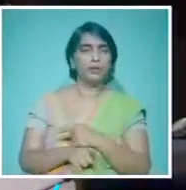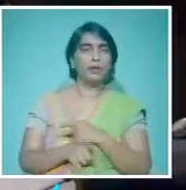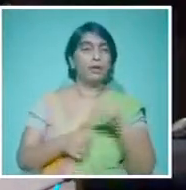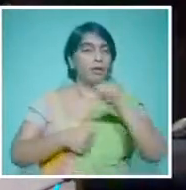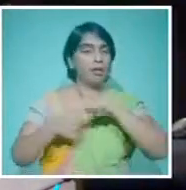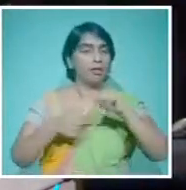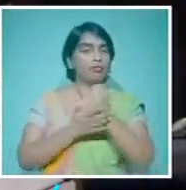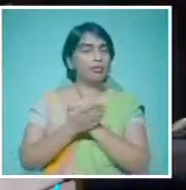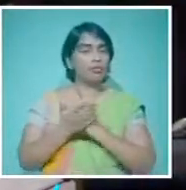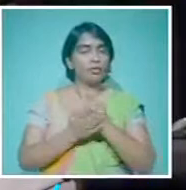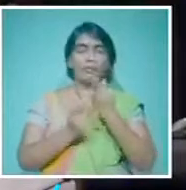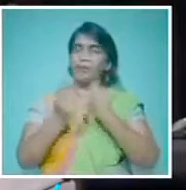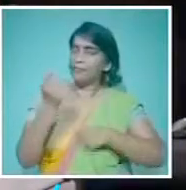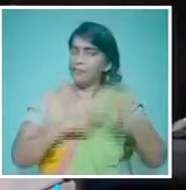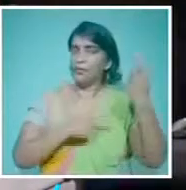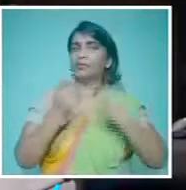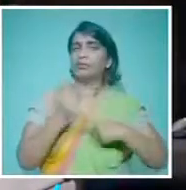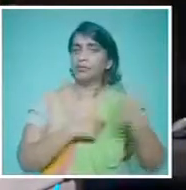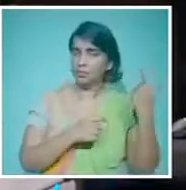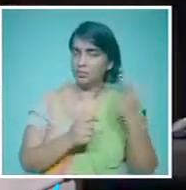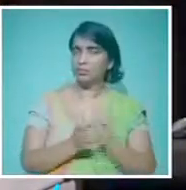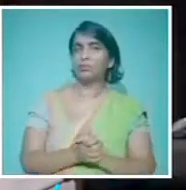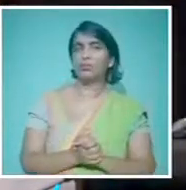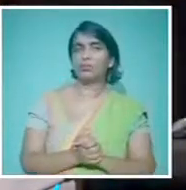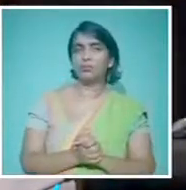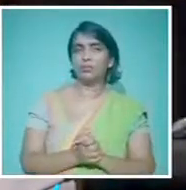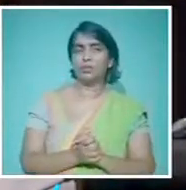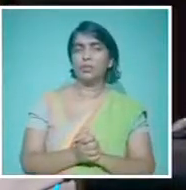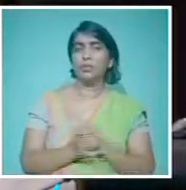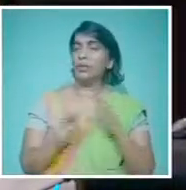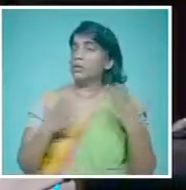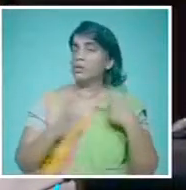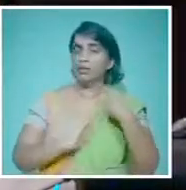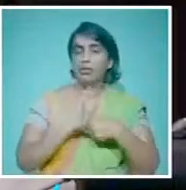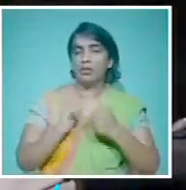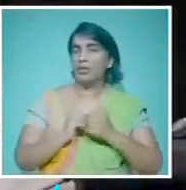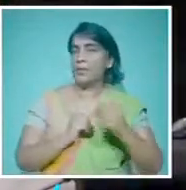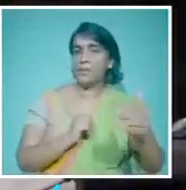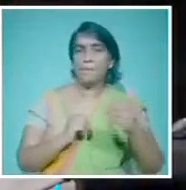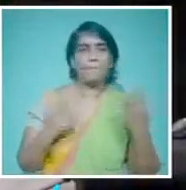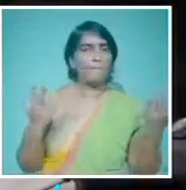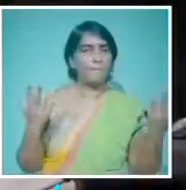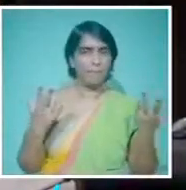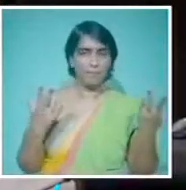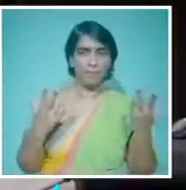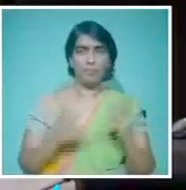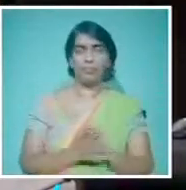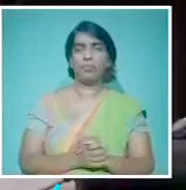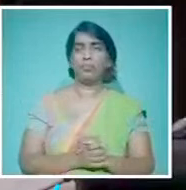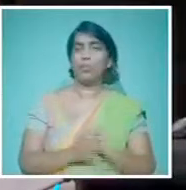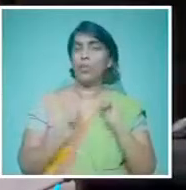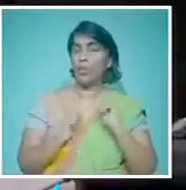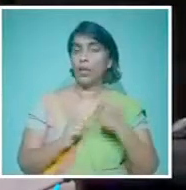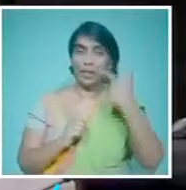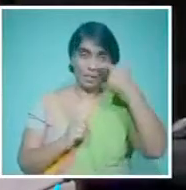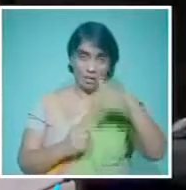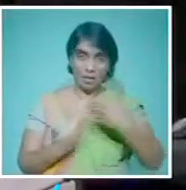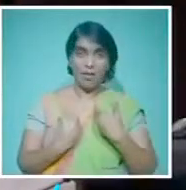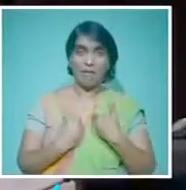ayatna siallam pratiwu kata kerana. Emanat tam merat ya anne bayar. Maku apa tel